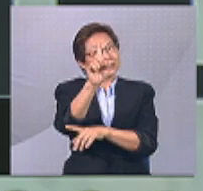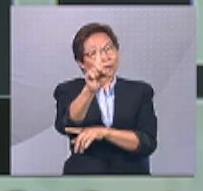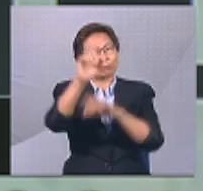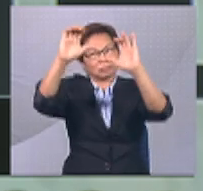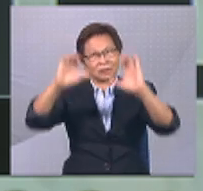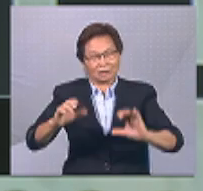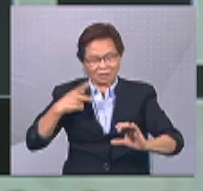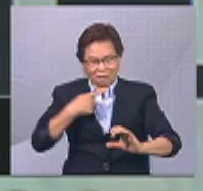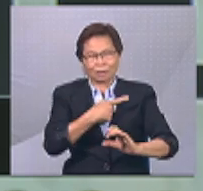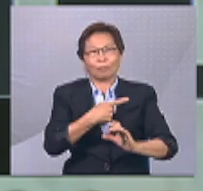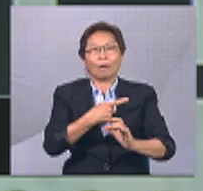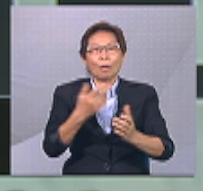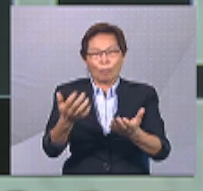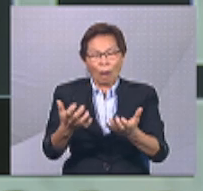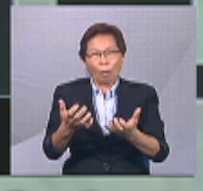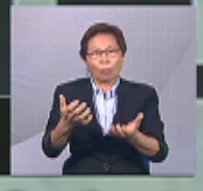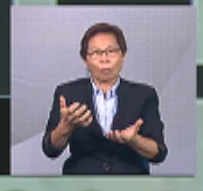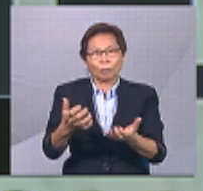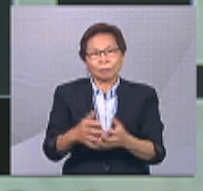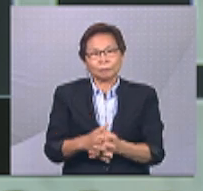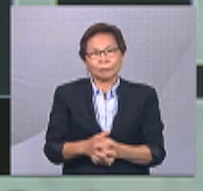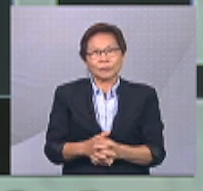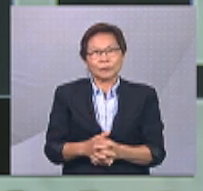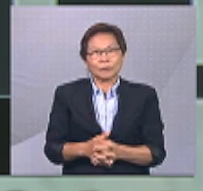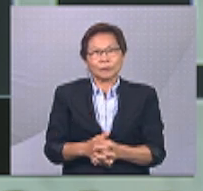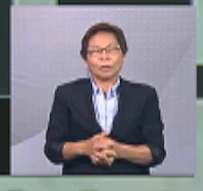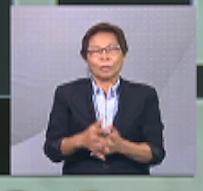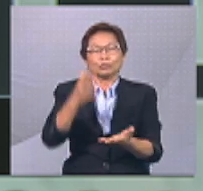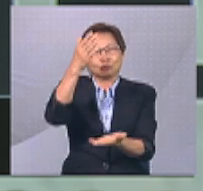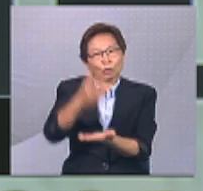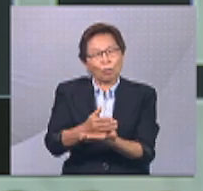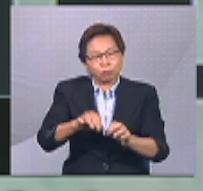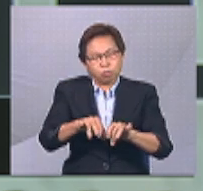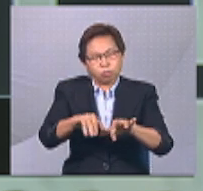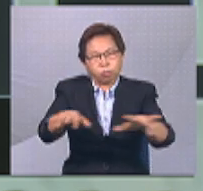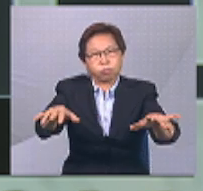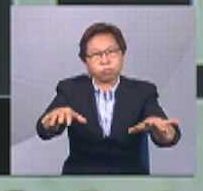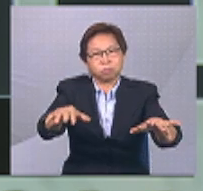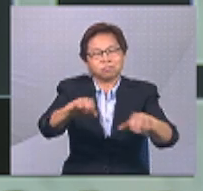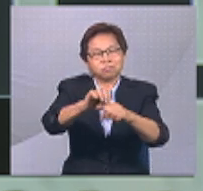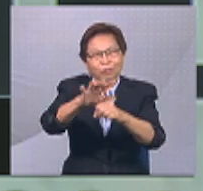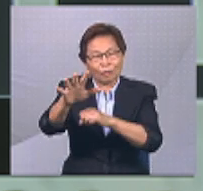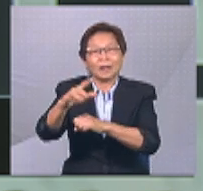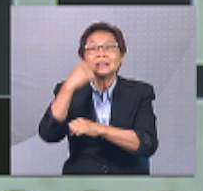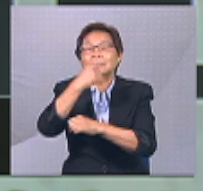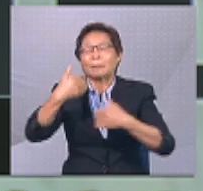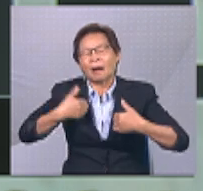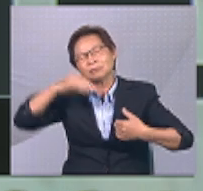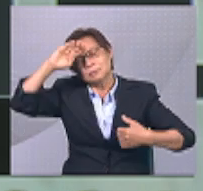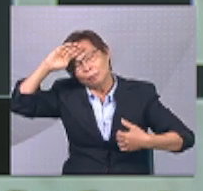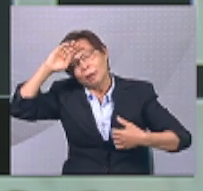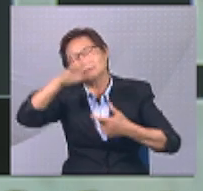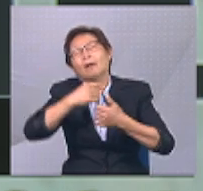cara kita nak kurangkan ataupun penularan COVID-19. Mereka yang ada demam dan